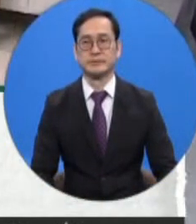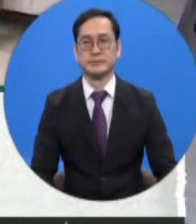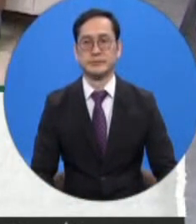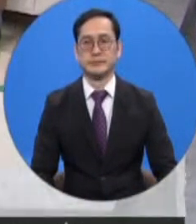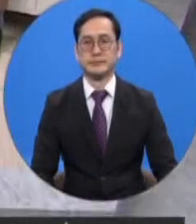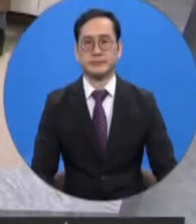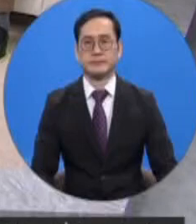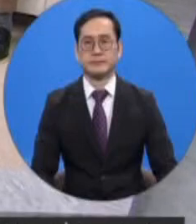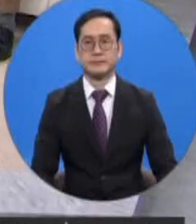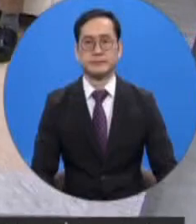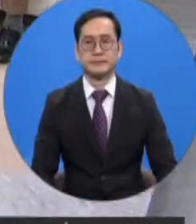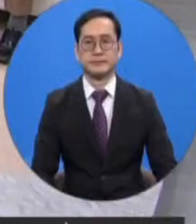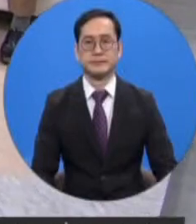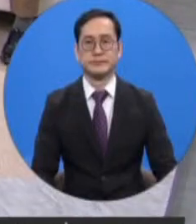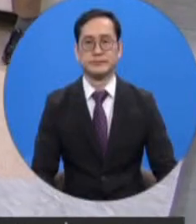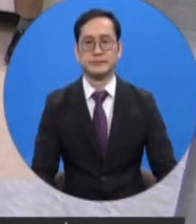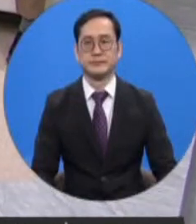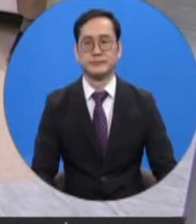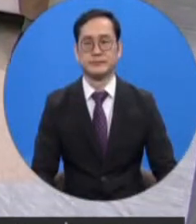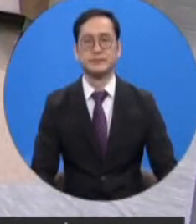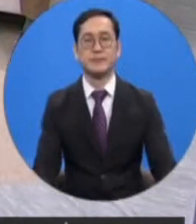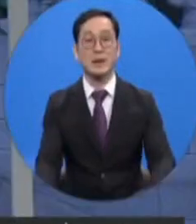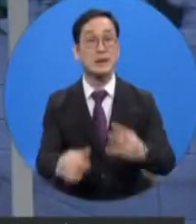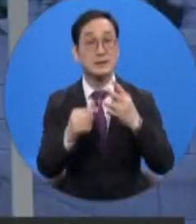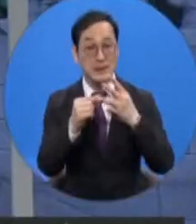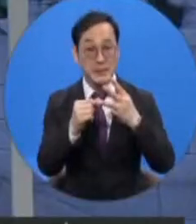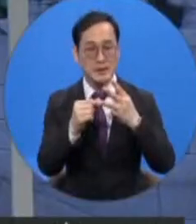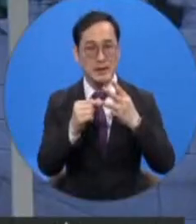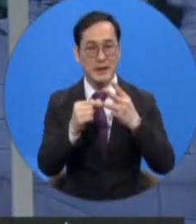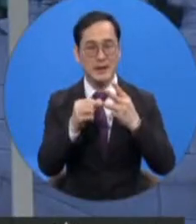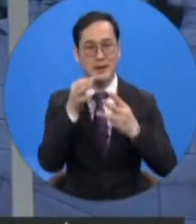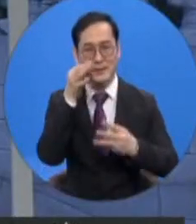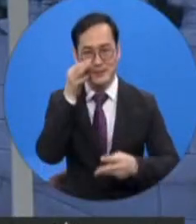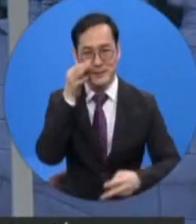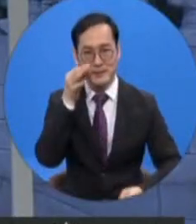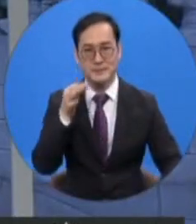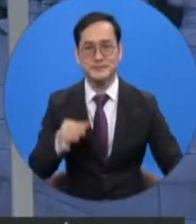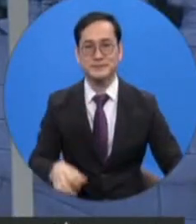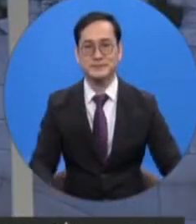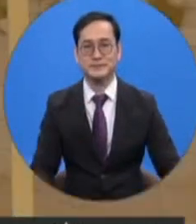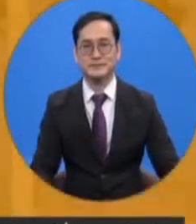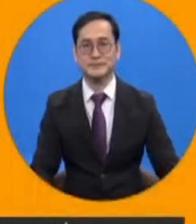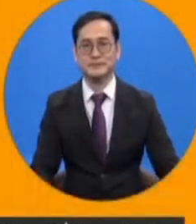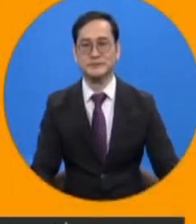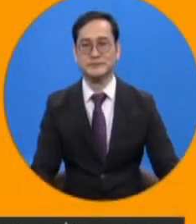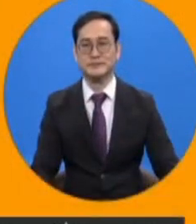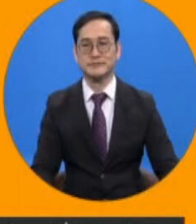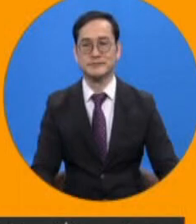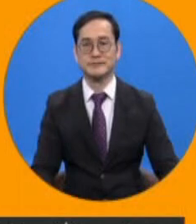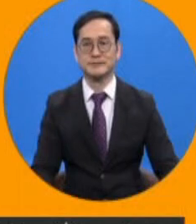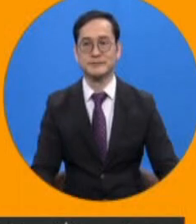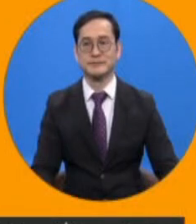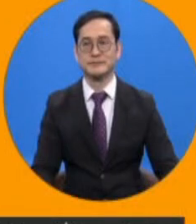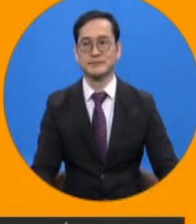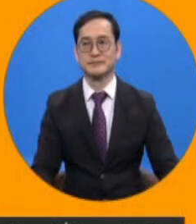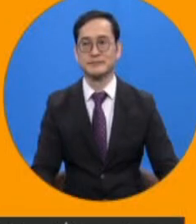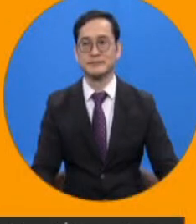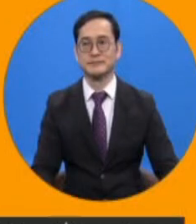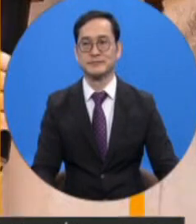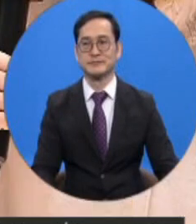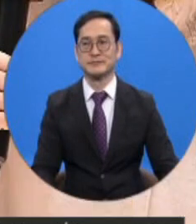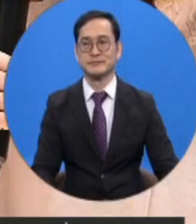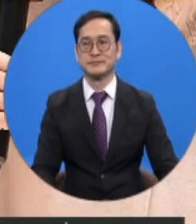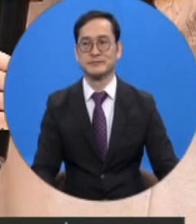날카로운 돌직구 발언 들어봤습니다. 세 번째 핫쌈 소식 실루엣에서 정체 공개하죠. 두 명의 실루엣, 남성 여성 실루엣